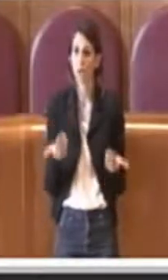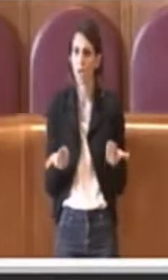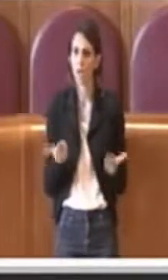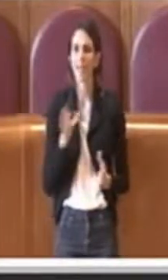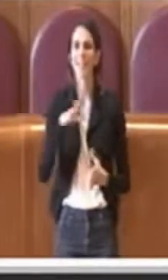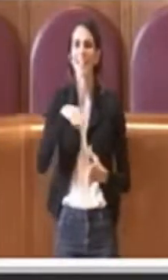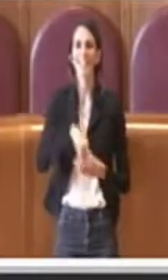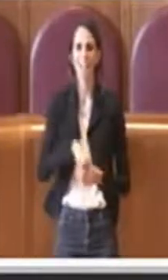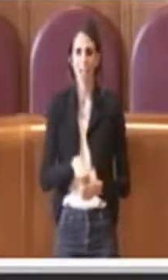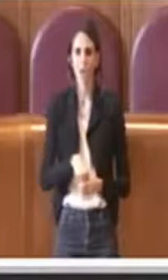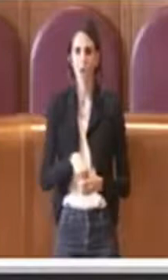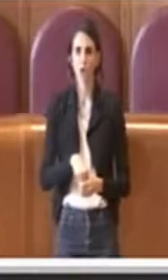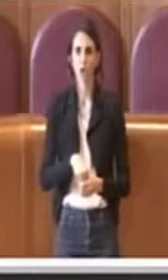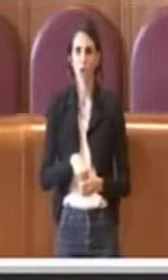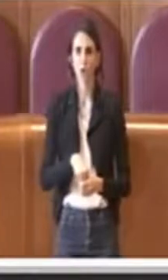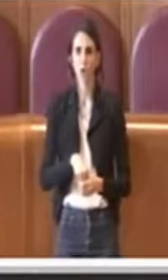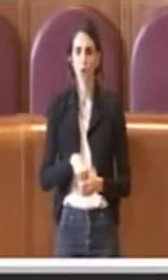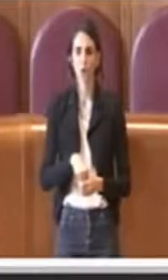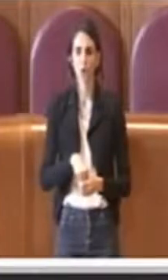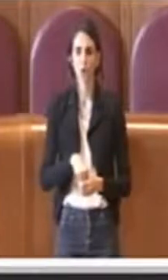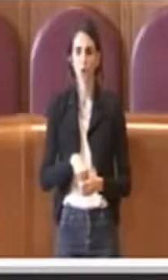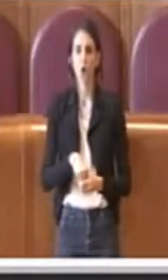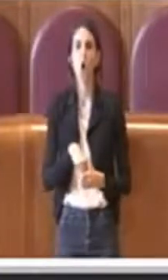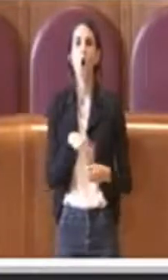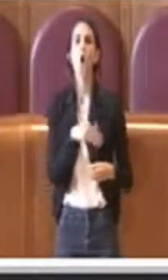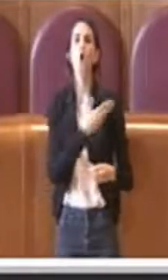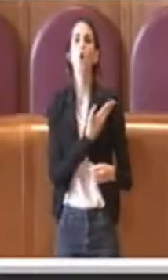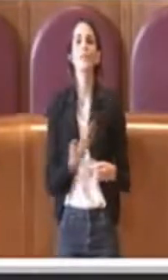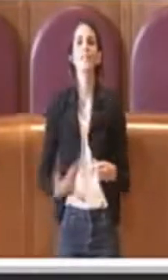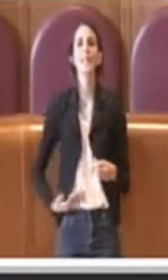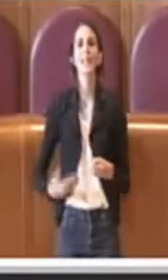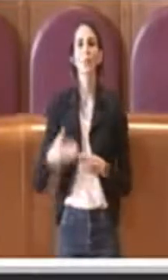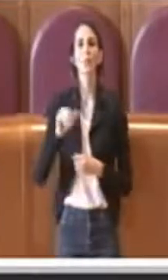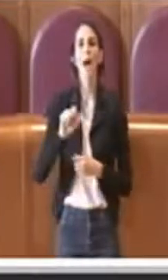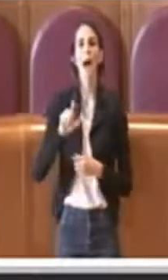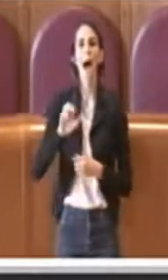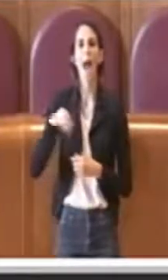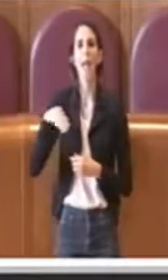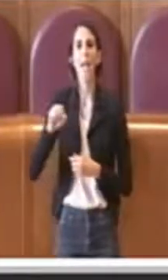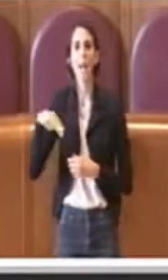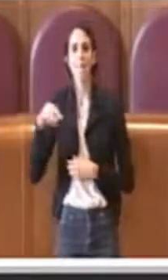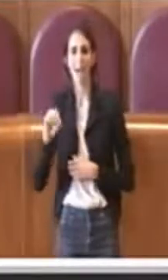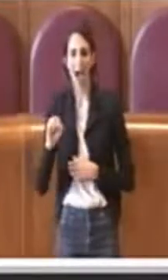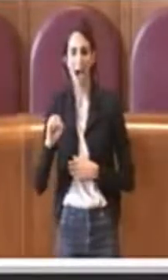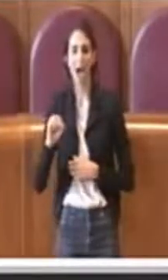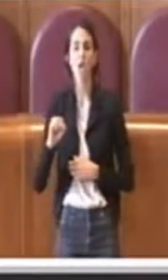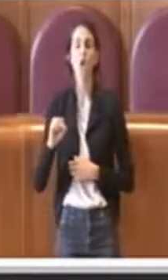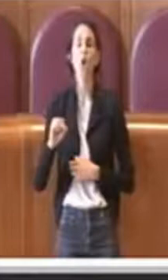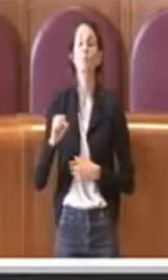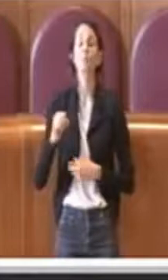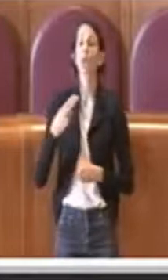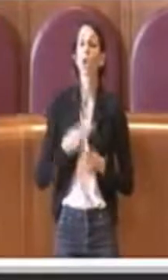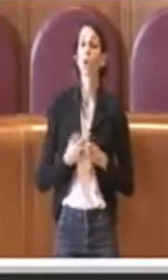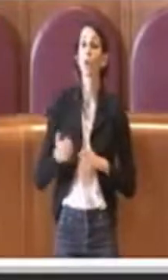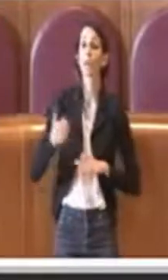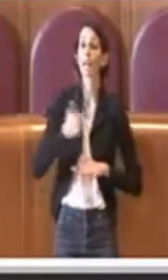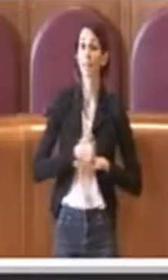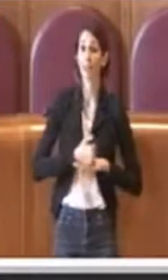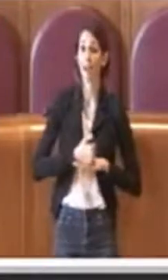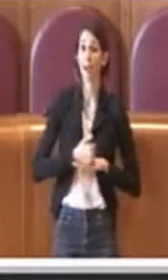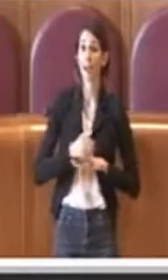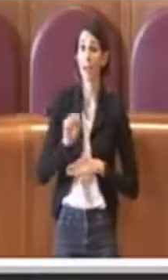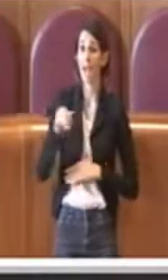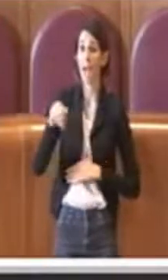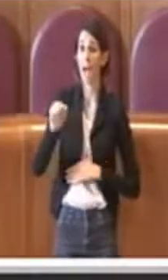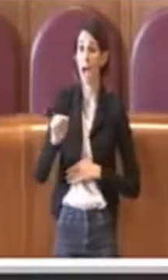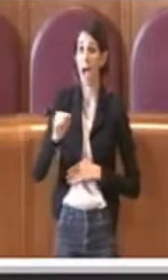all'interno della consigliatura alemanno cedendo roma capitale ama il centro carni indicando